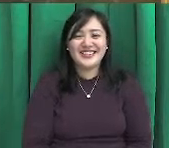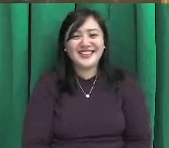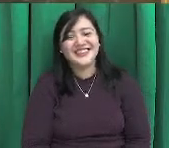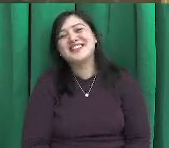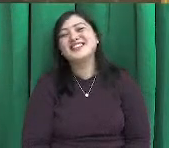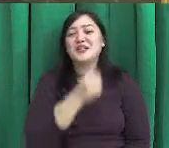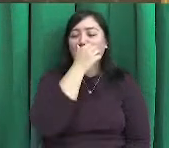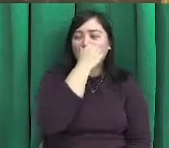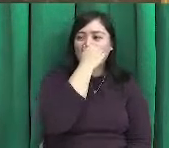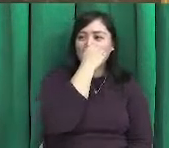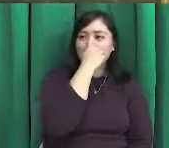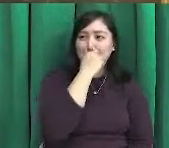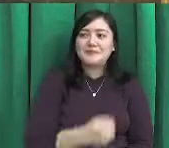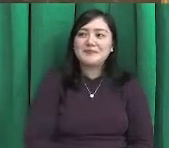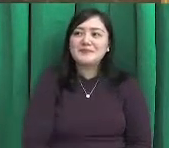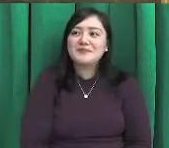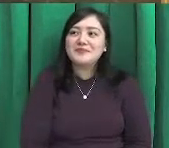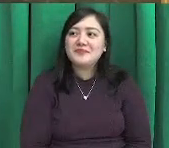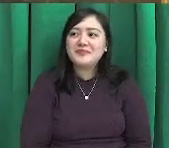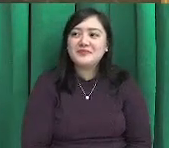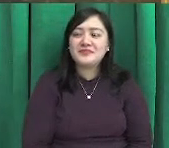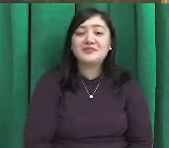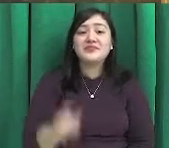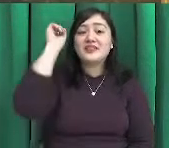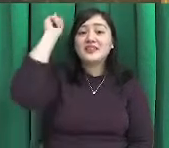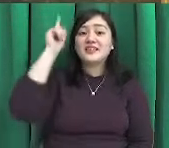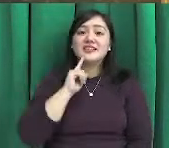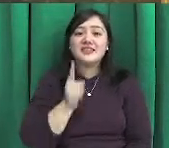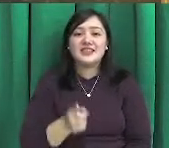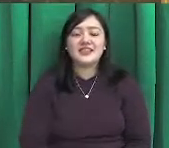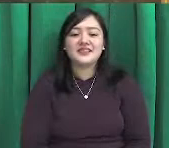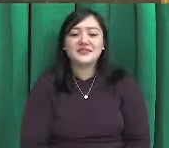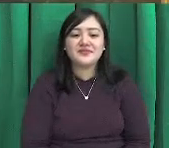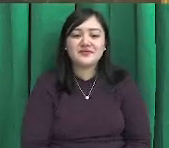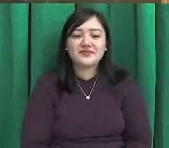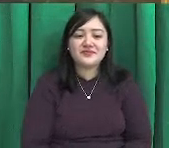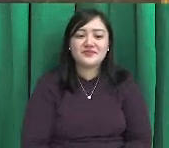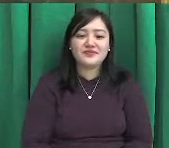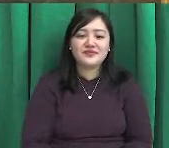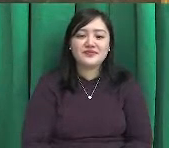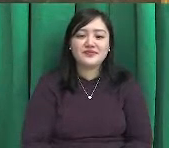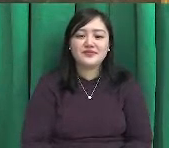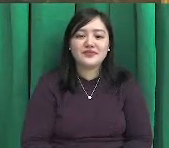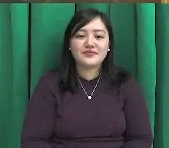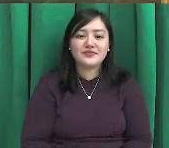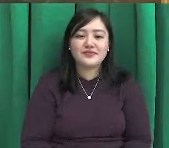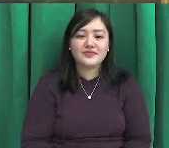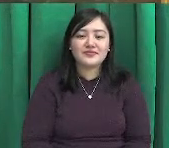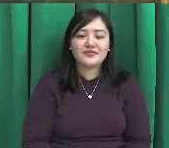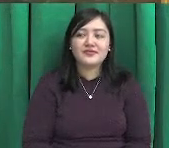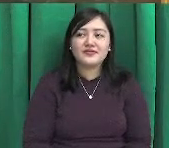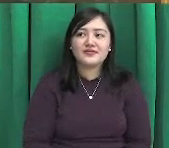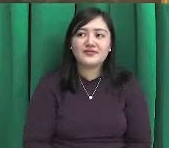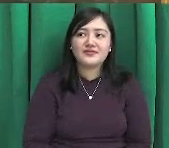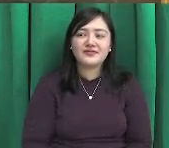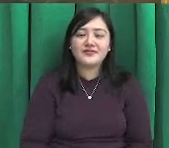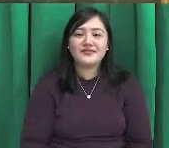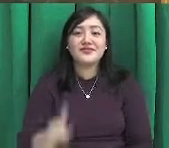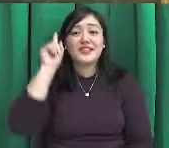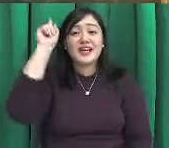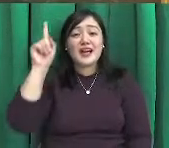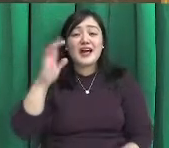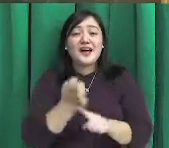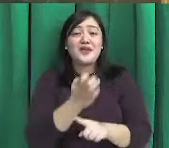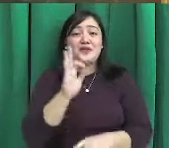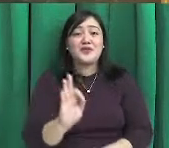Friday din ang date nyo? Hindi, Friday kasi bumabalik siya, nasa Cavite, bumabalik siya dito para sa Baptist lunch, babalik uli ng Cavite.